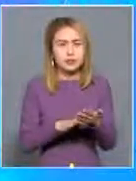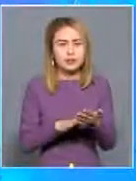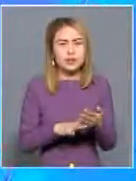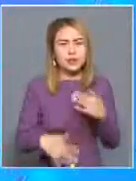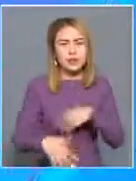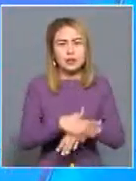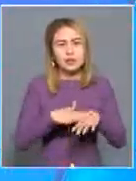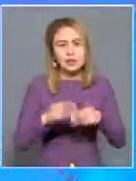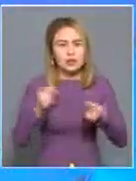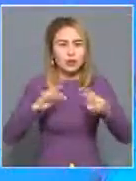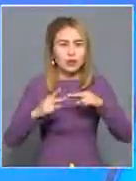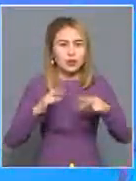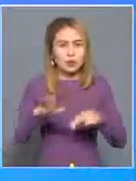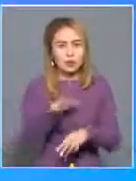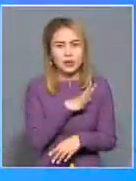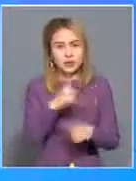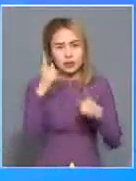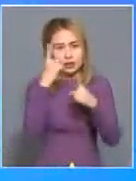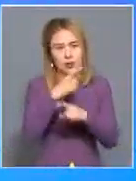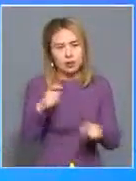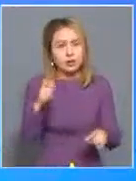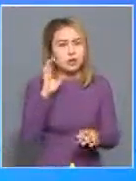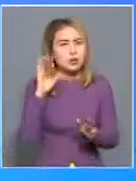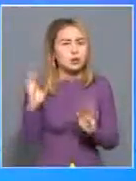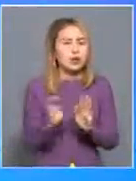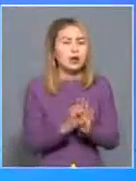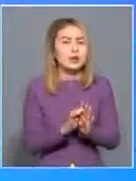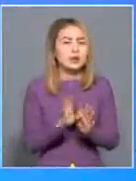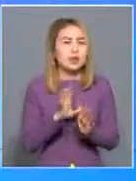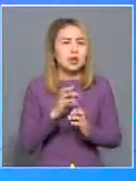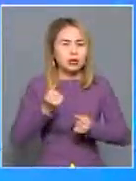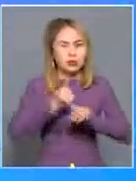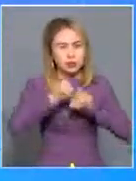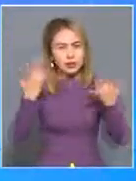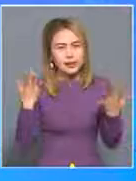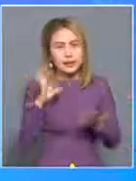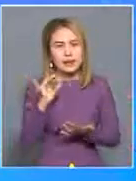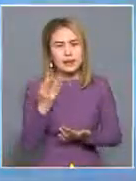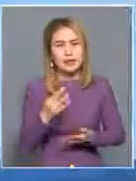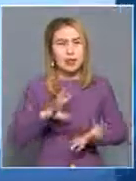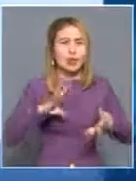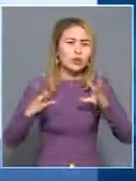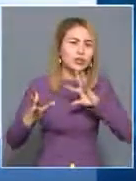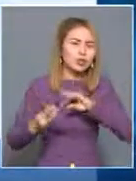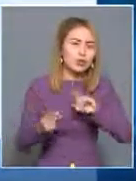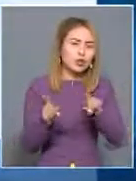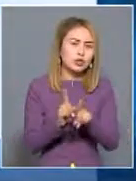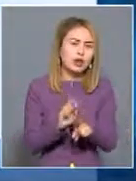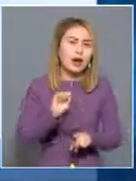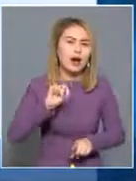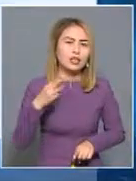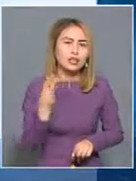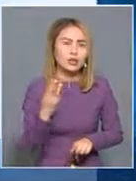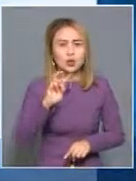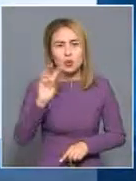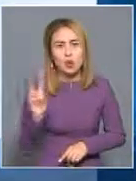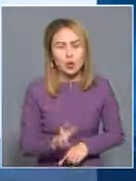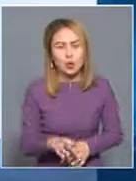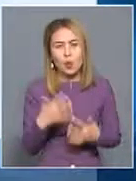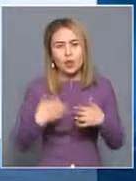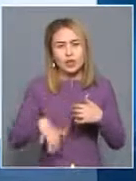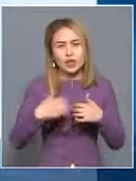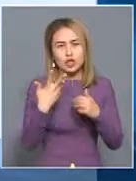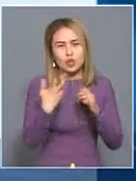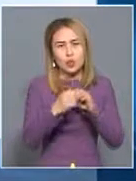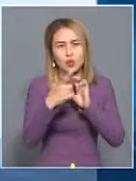Еліміздің валюта нарығындағы соңғы деректерден құлағдар етейік. Қазақстан қор биржасындағы таңғы және күндізгі сессияның қорытындысы бойынша 1 ақш долларының орташа